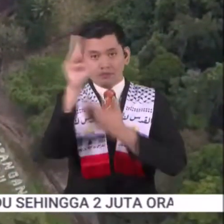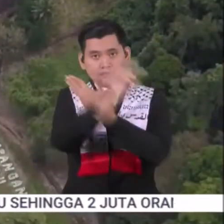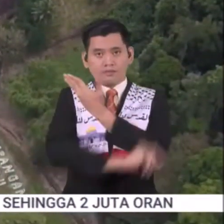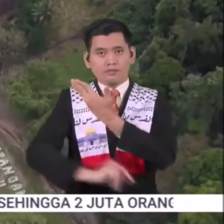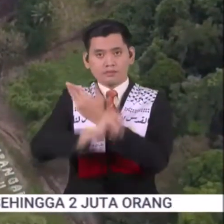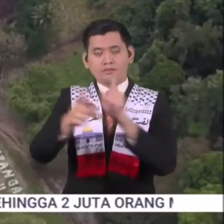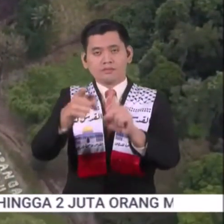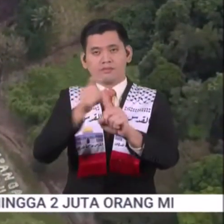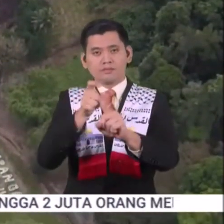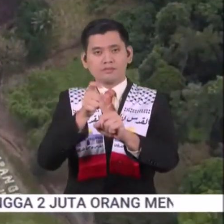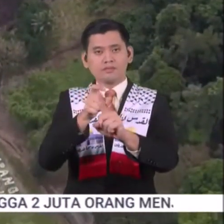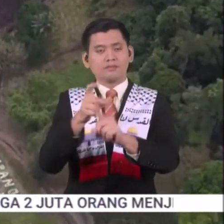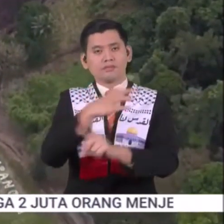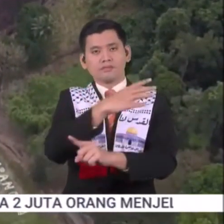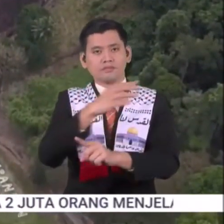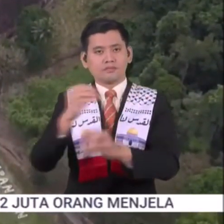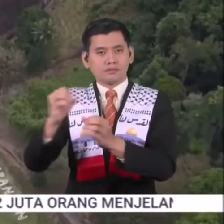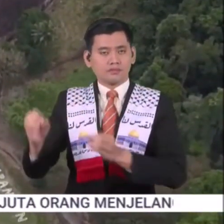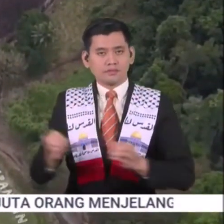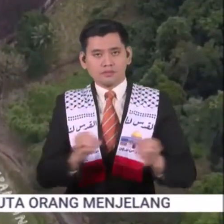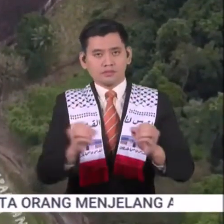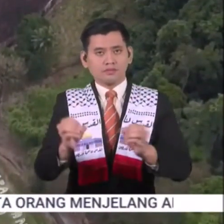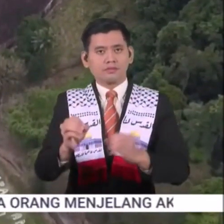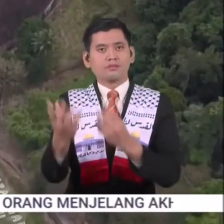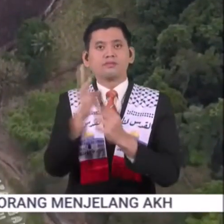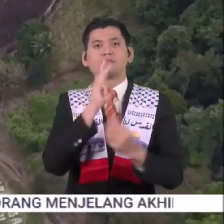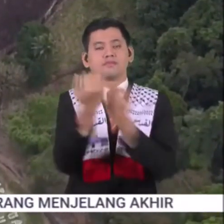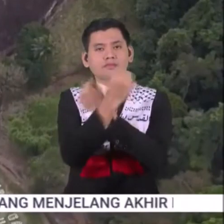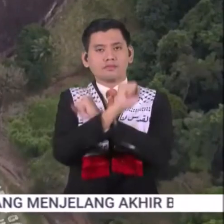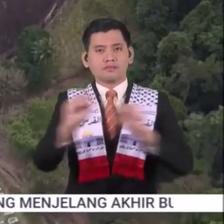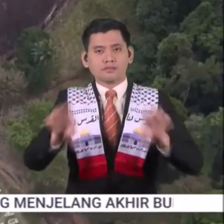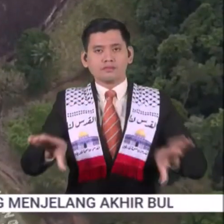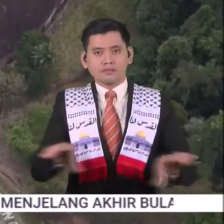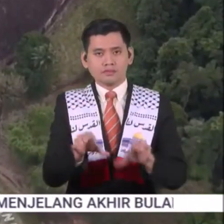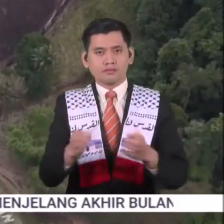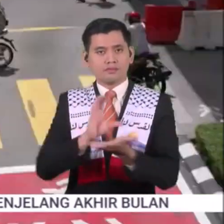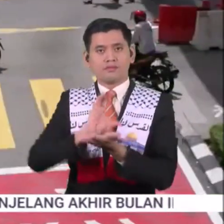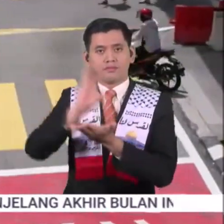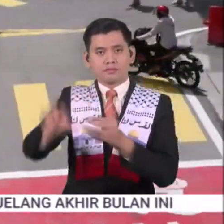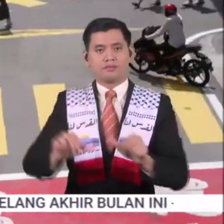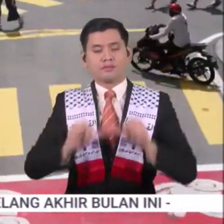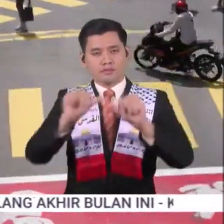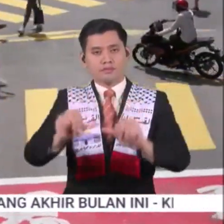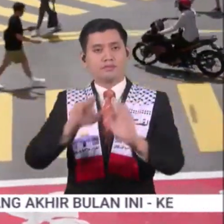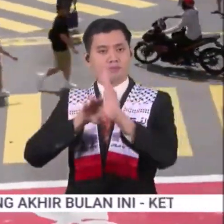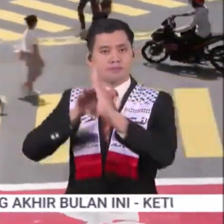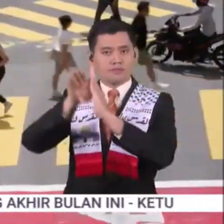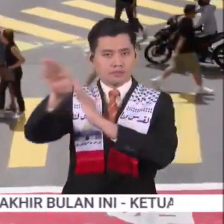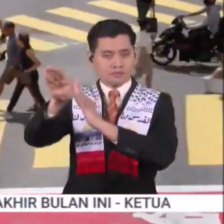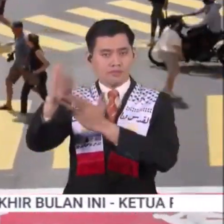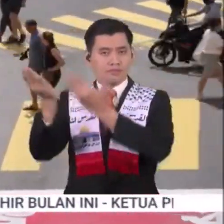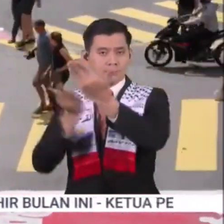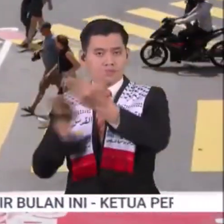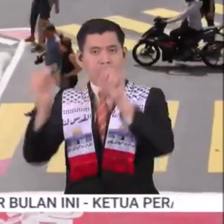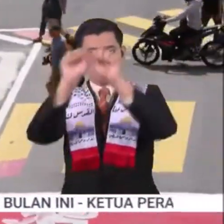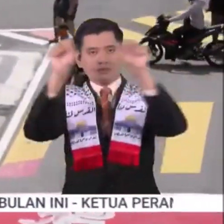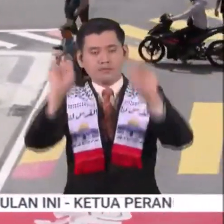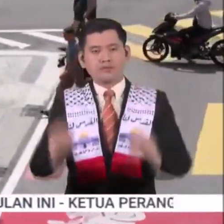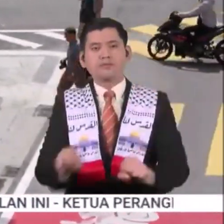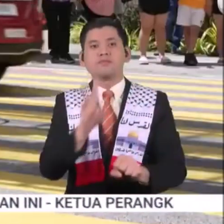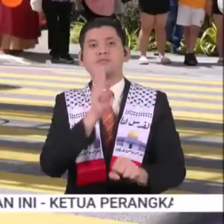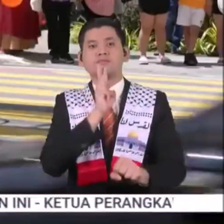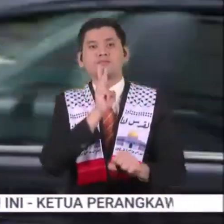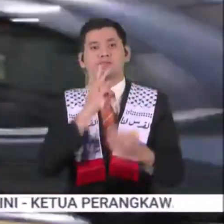Negeri melaluinya operator air akan lebih bersedia untuk membuat pelaburan berterusan bagi membangunkan infrastruktur sistem